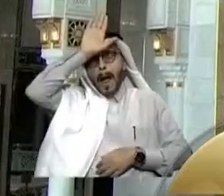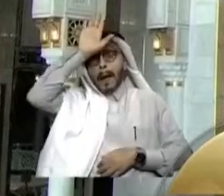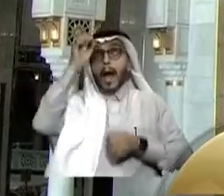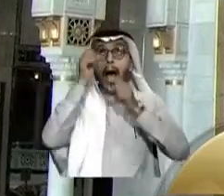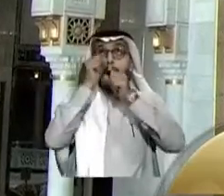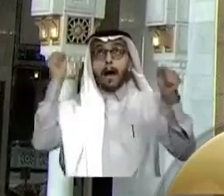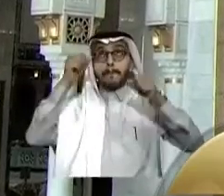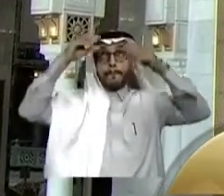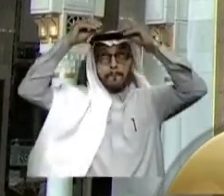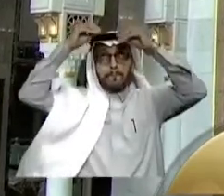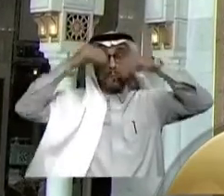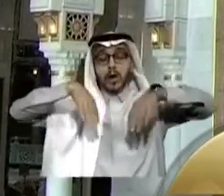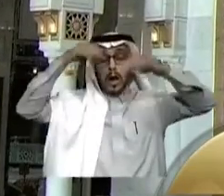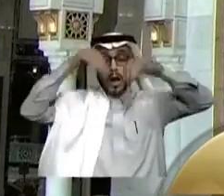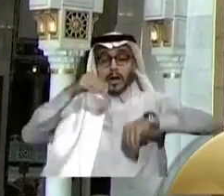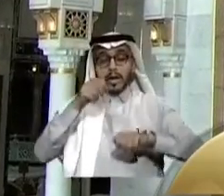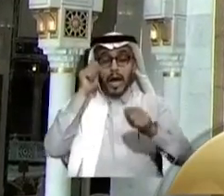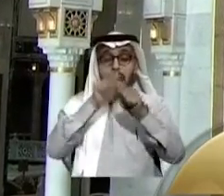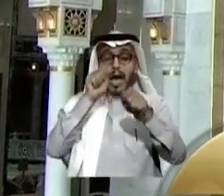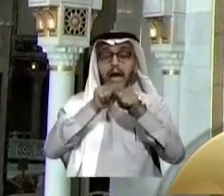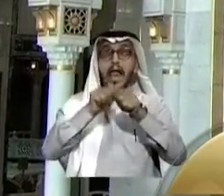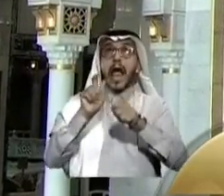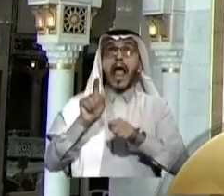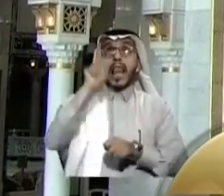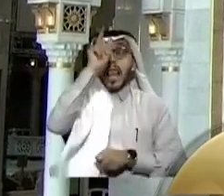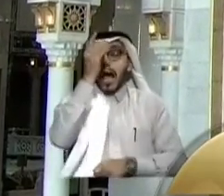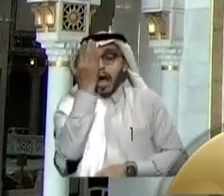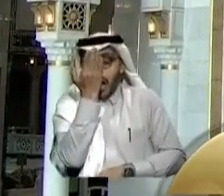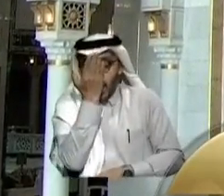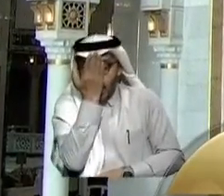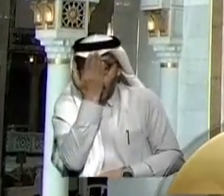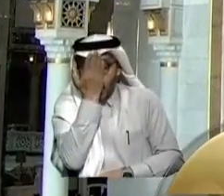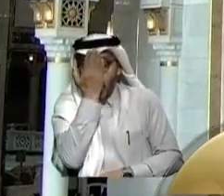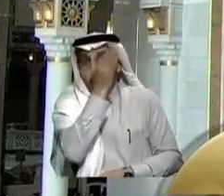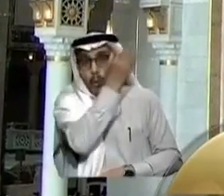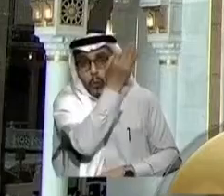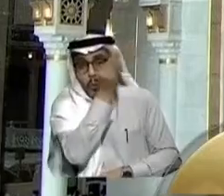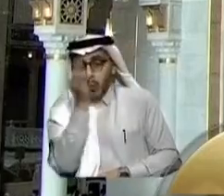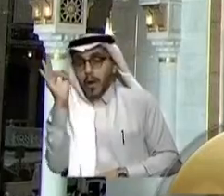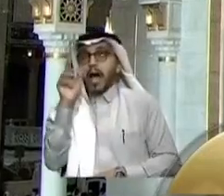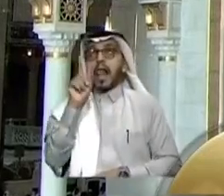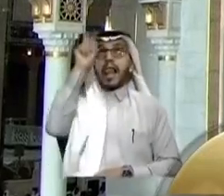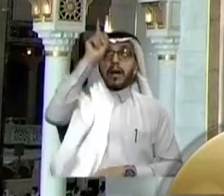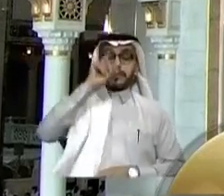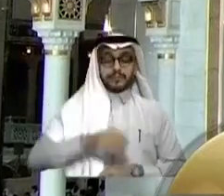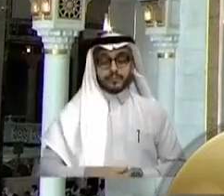والإكرام والألوهية والعبودية على خلقه أجمعين.